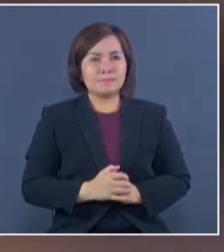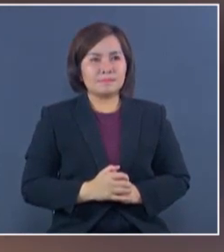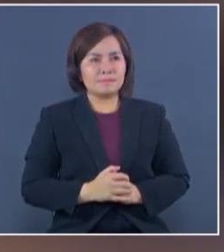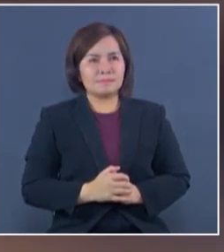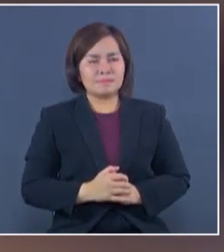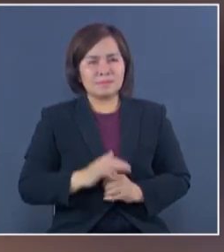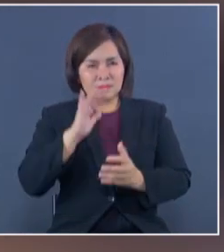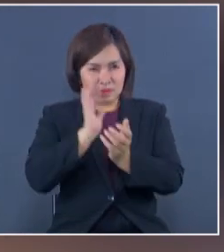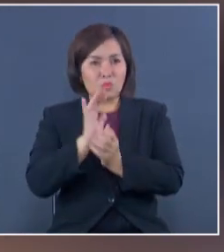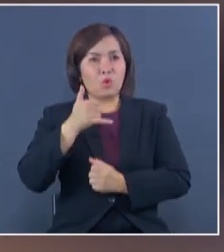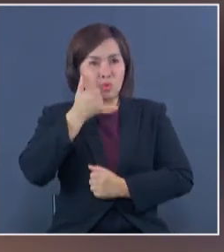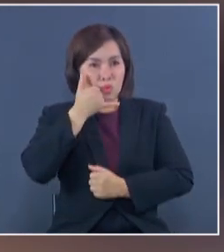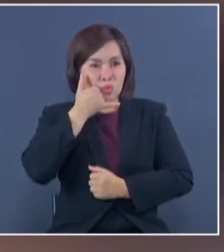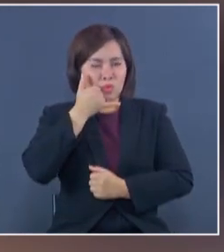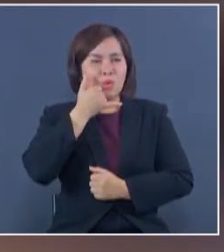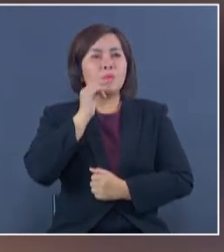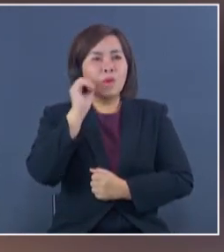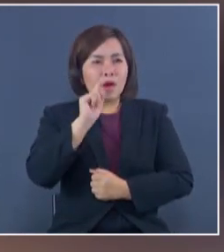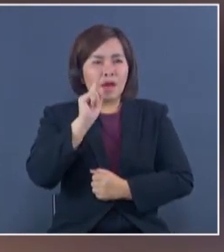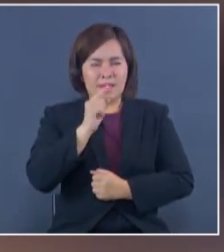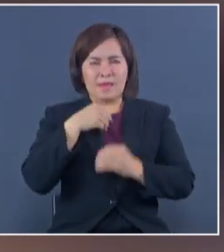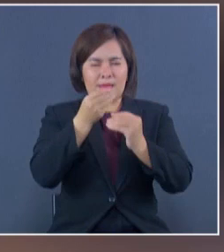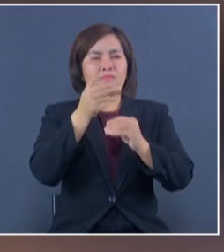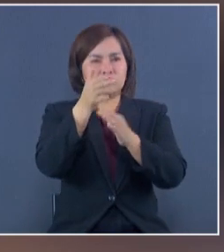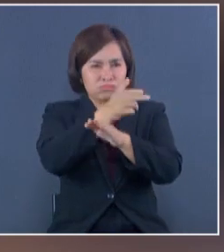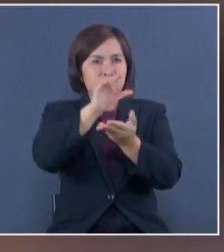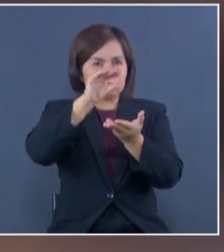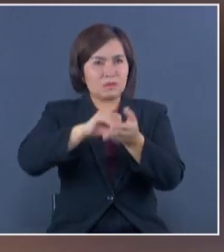นี่ตำรวจโทรมาเขาให้พี่ถ่ายคลิปไว้เย